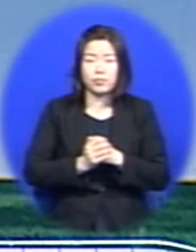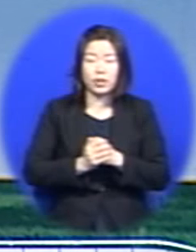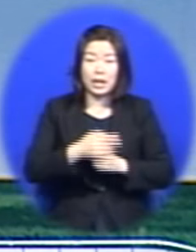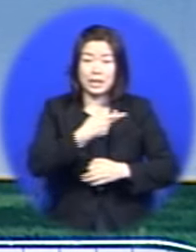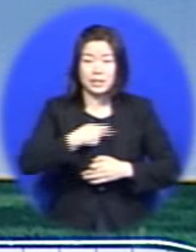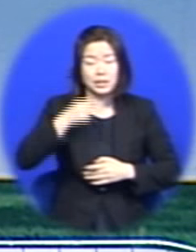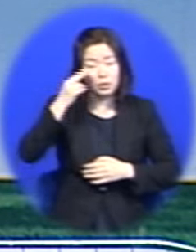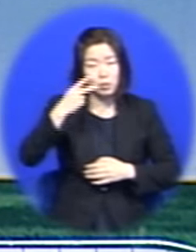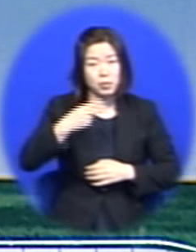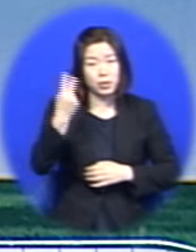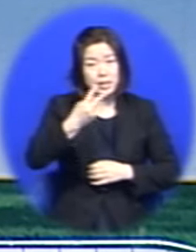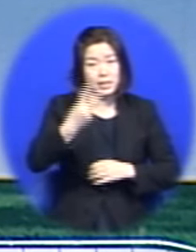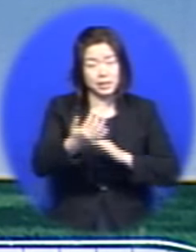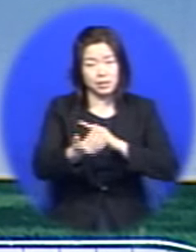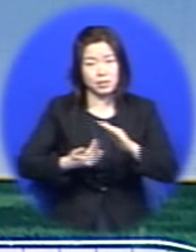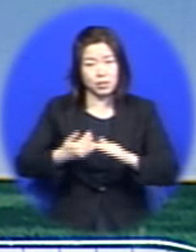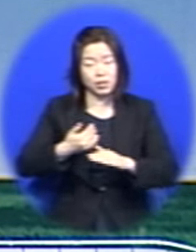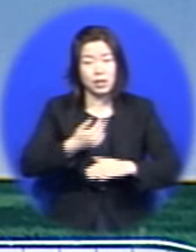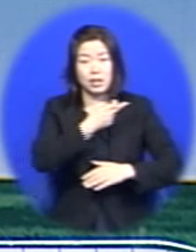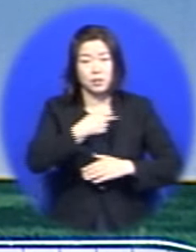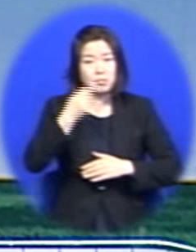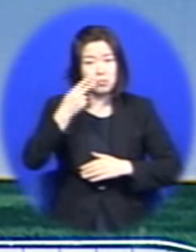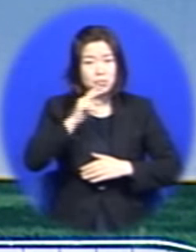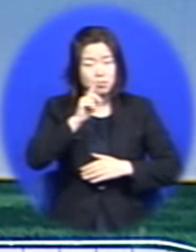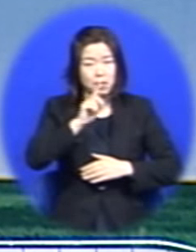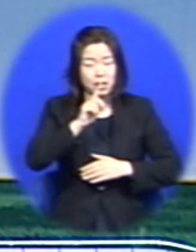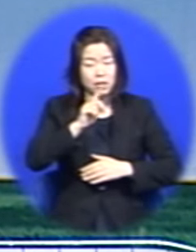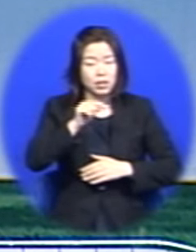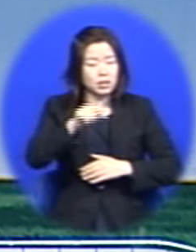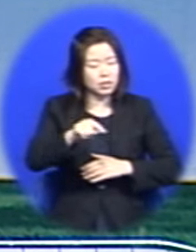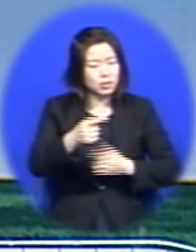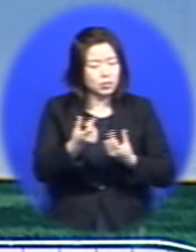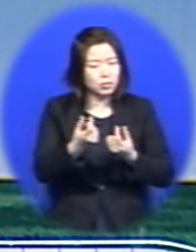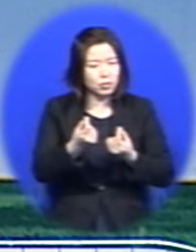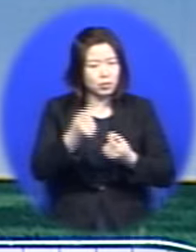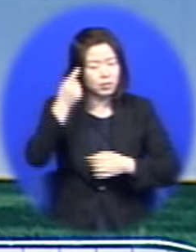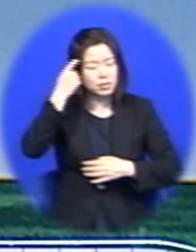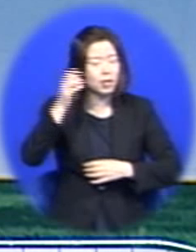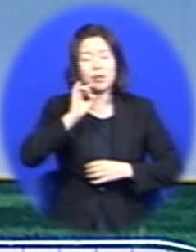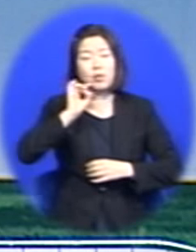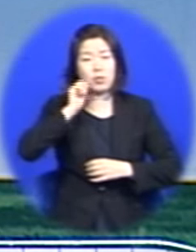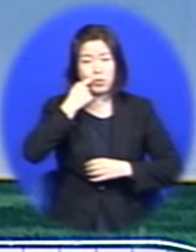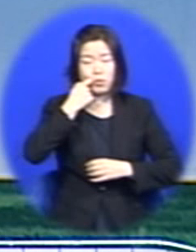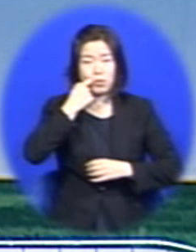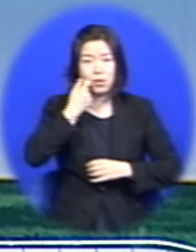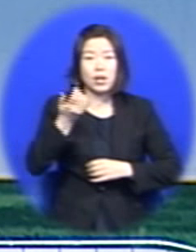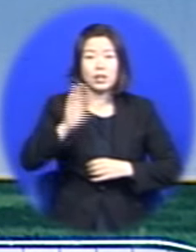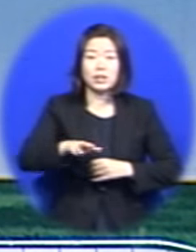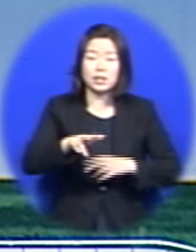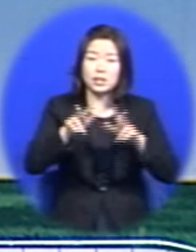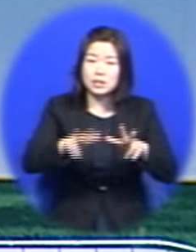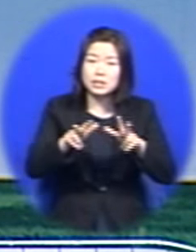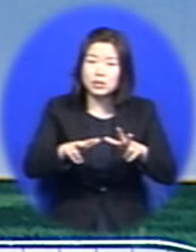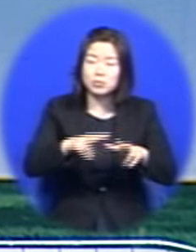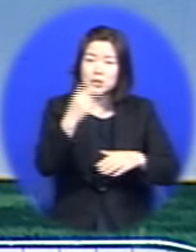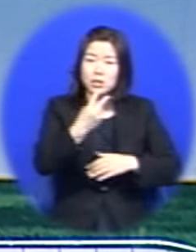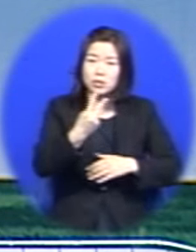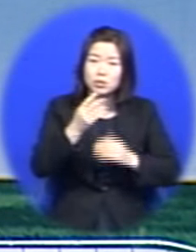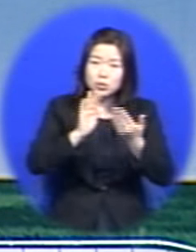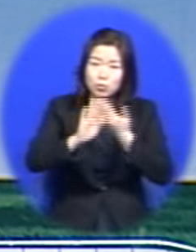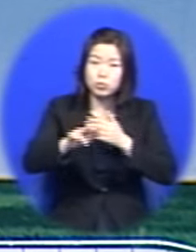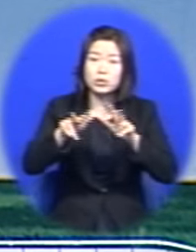사도 바울이 2000년 전에 이 말씀을 할 때만 해도 상상도 안 되던 일입니다. 근데 이것이 2000년 뒤